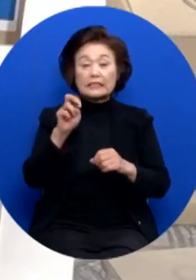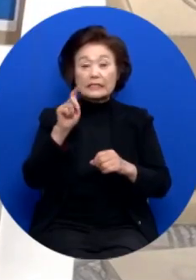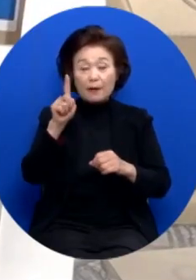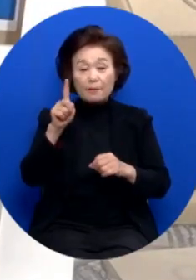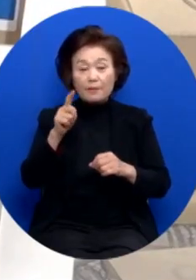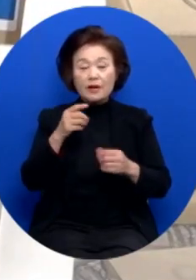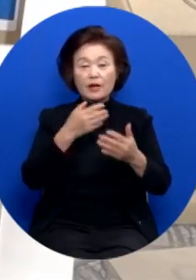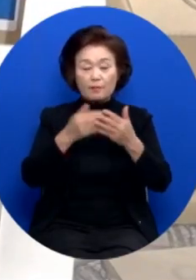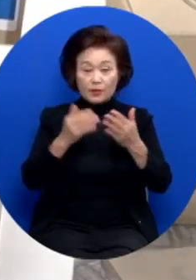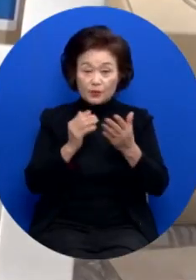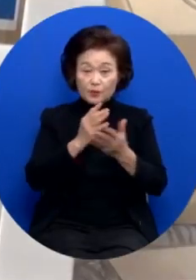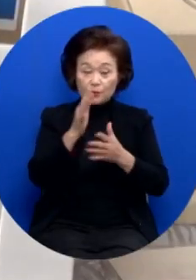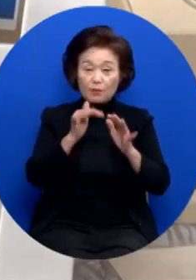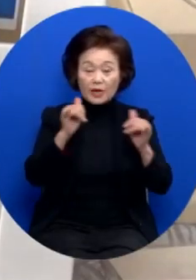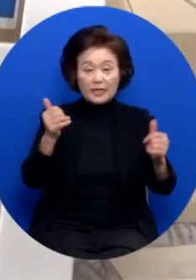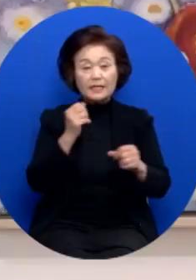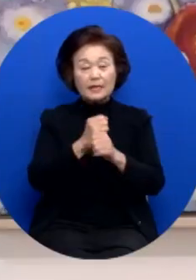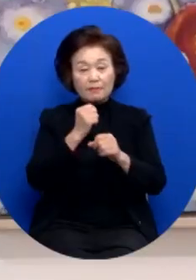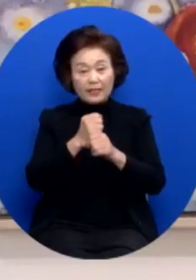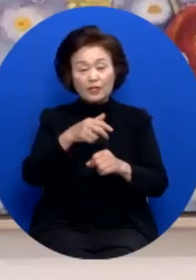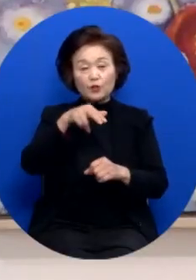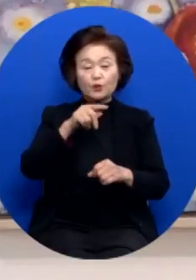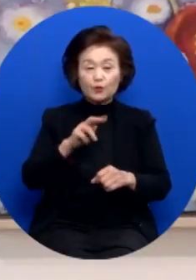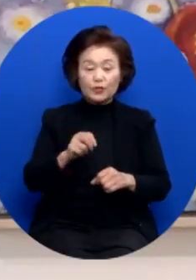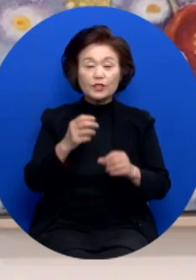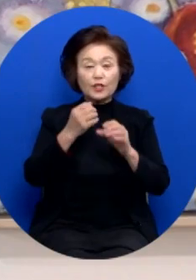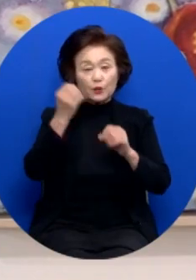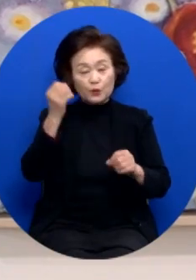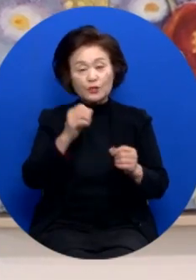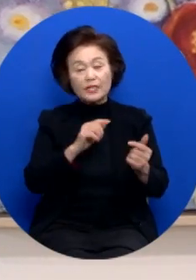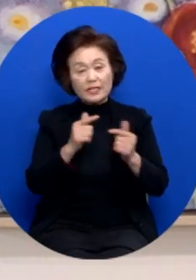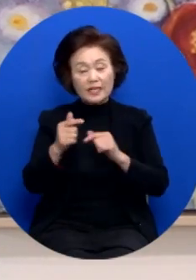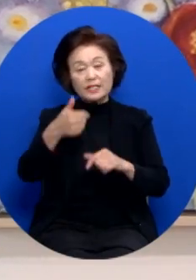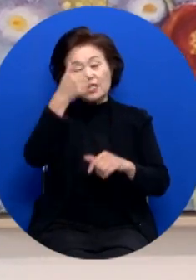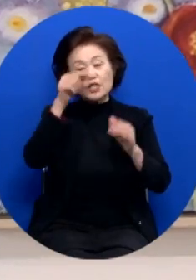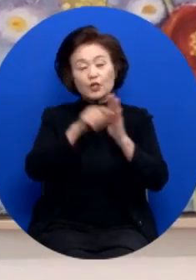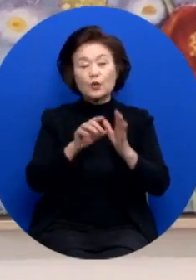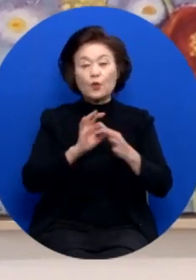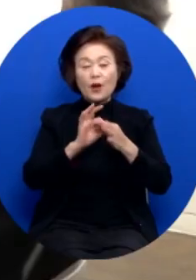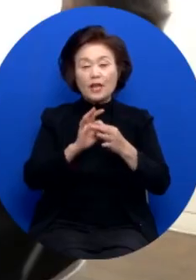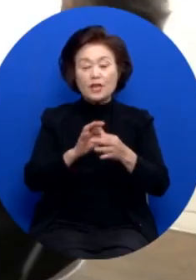작가가 제작한 쿠션, 우산, 시계 등 기독물품을 선보입니다.